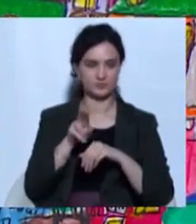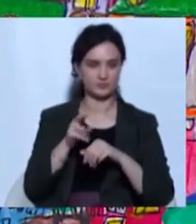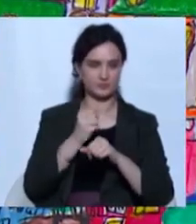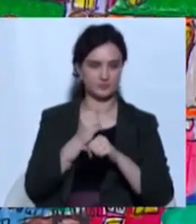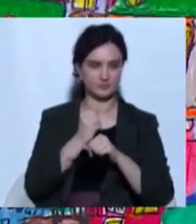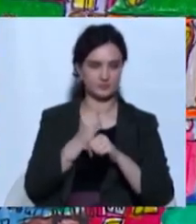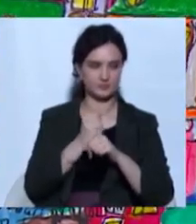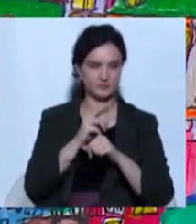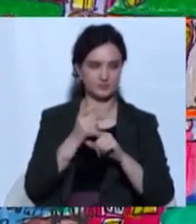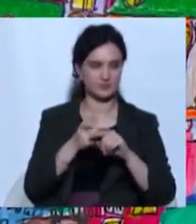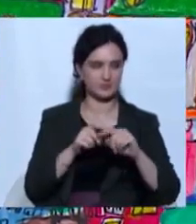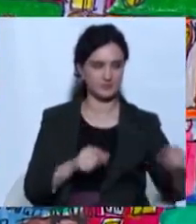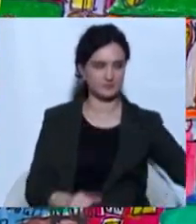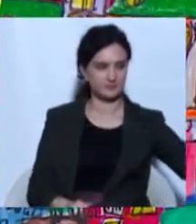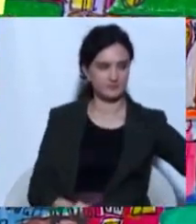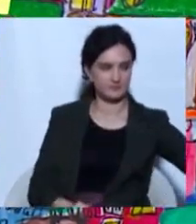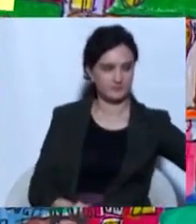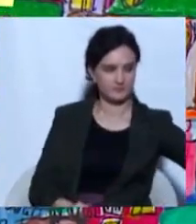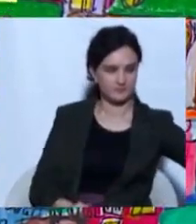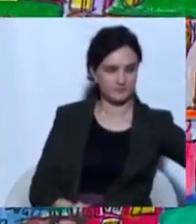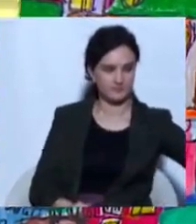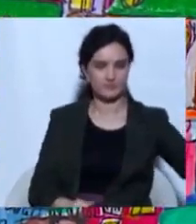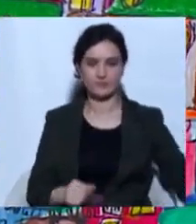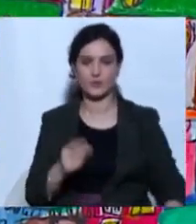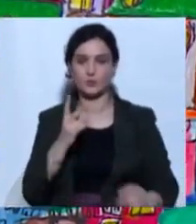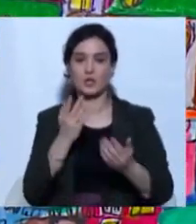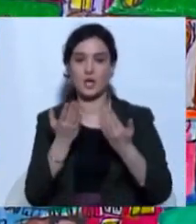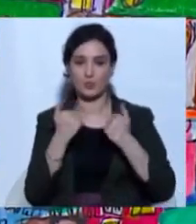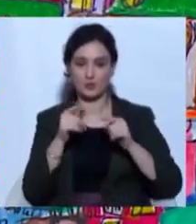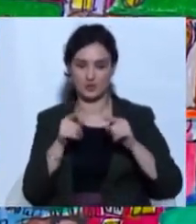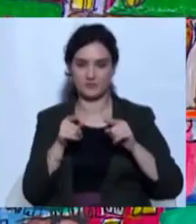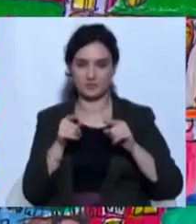ხო? და აი ეს გადაკვეთის ადგილები უნდა გამოგივიდეთ,